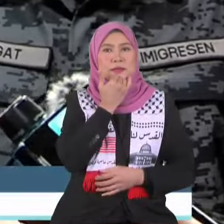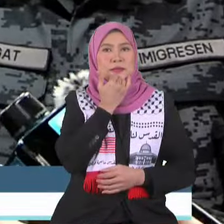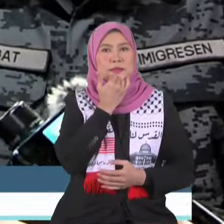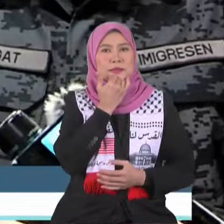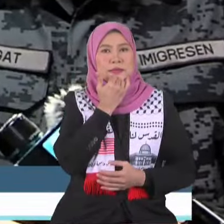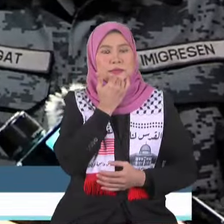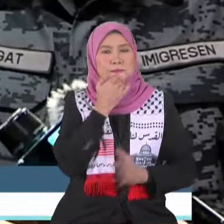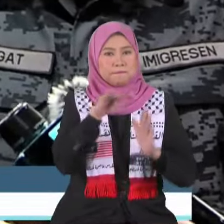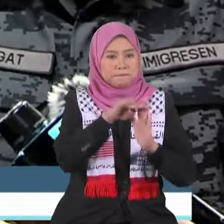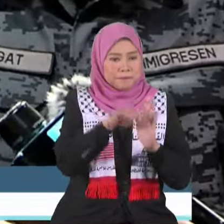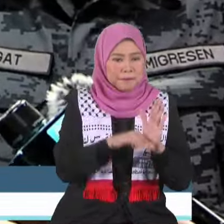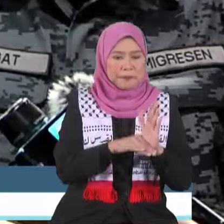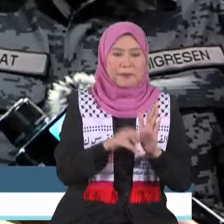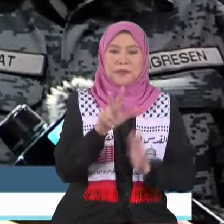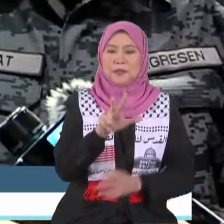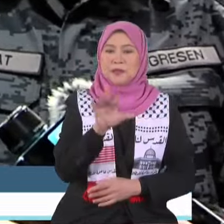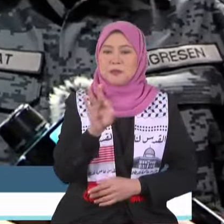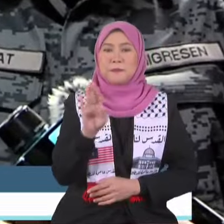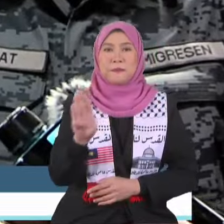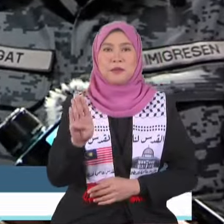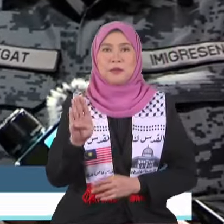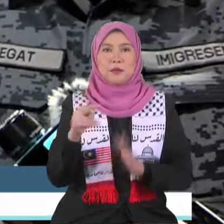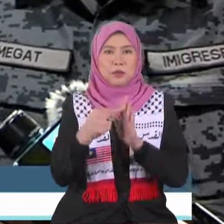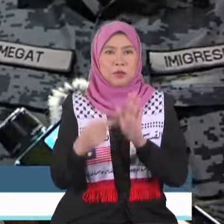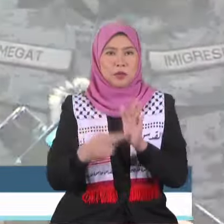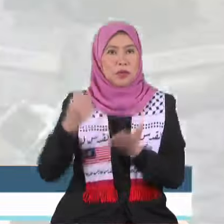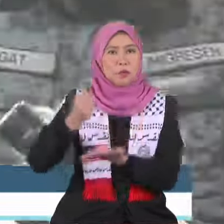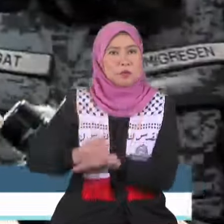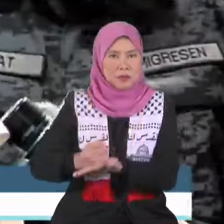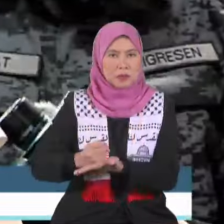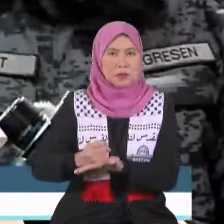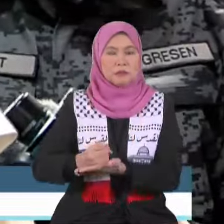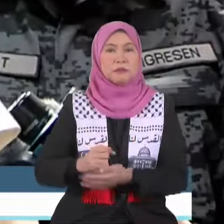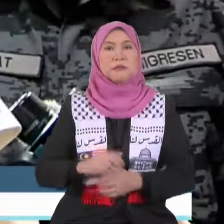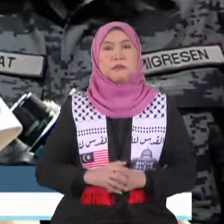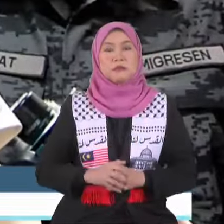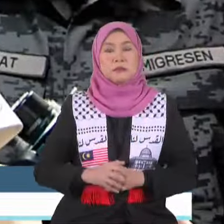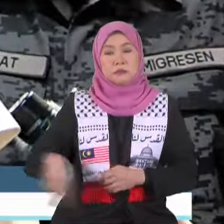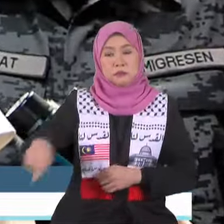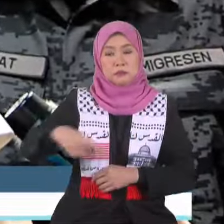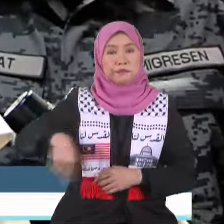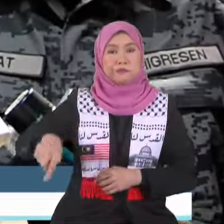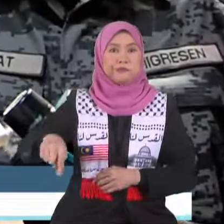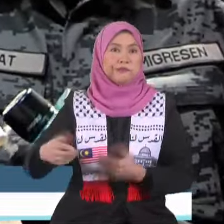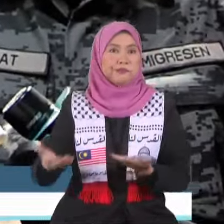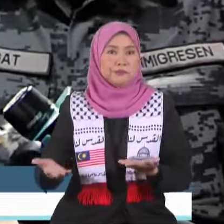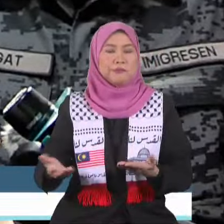Seksyen 39B, Peraturan-Peraturan Immigration. Mereka bekerja sebagai operator.